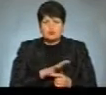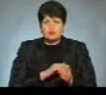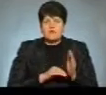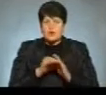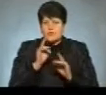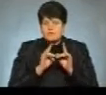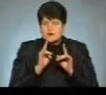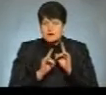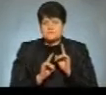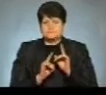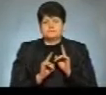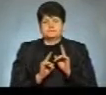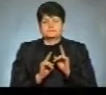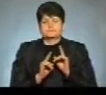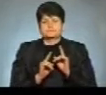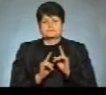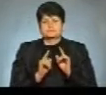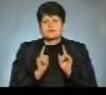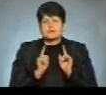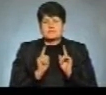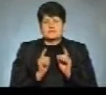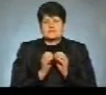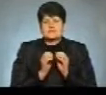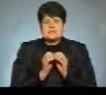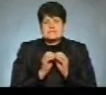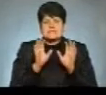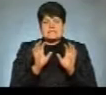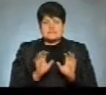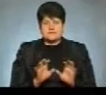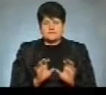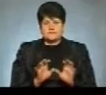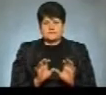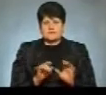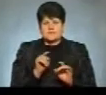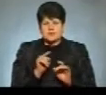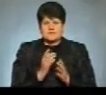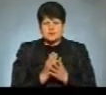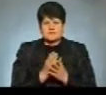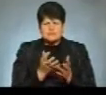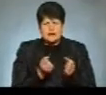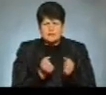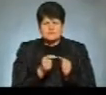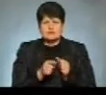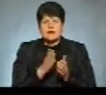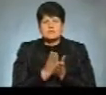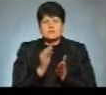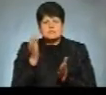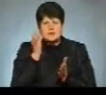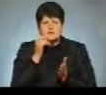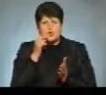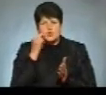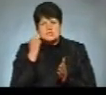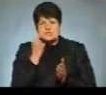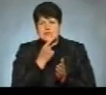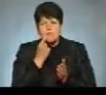Раді. Навіть в цій статті 10 Конституції там є здавка, вони зараз хопаються за це, що там є згадка російська